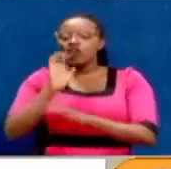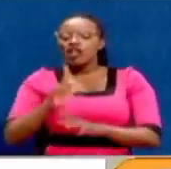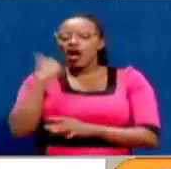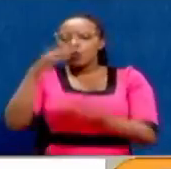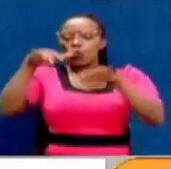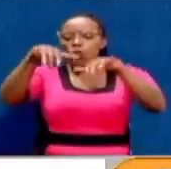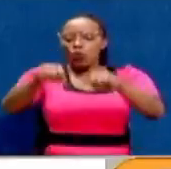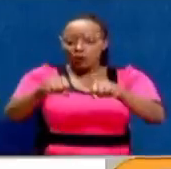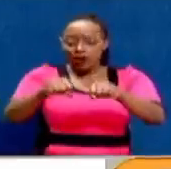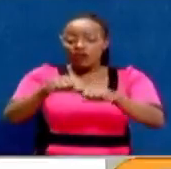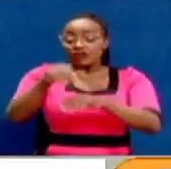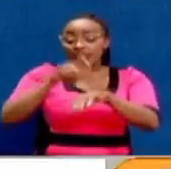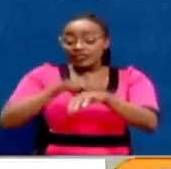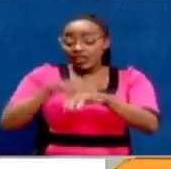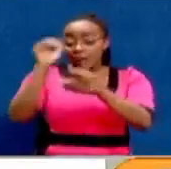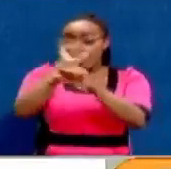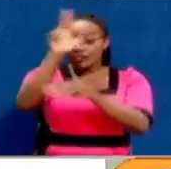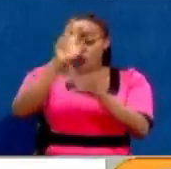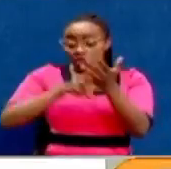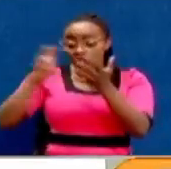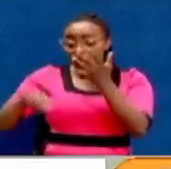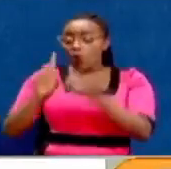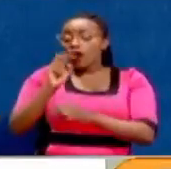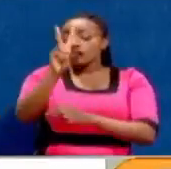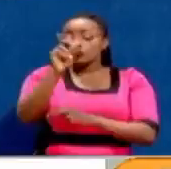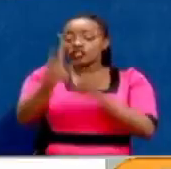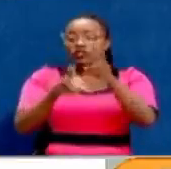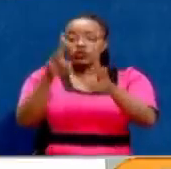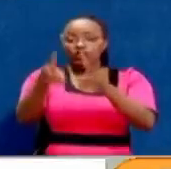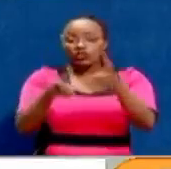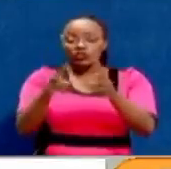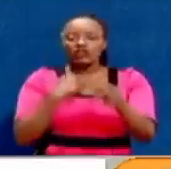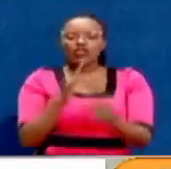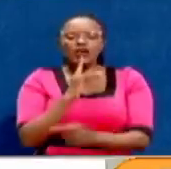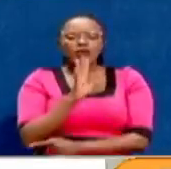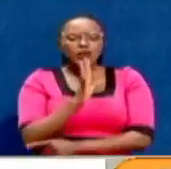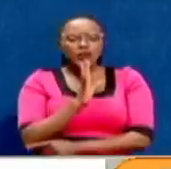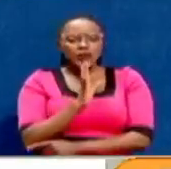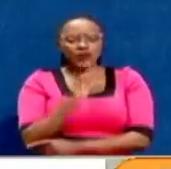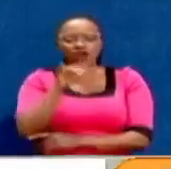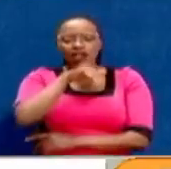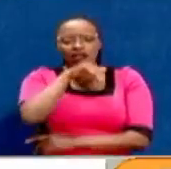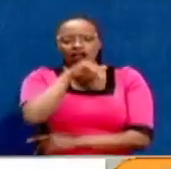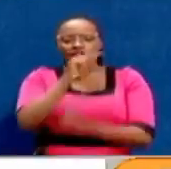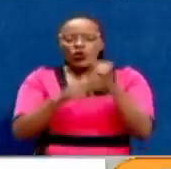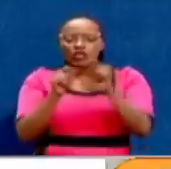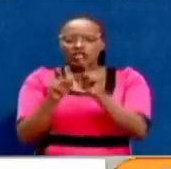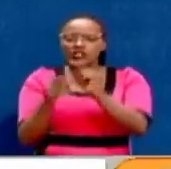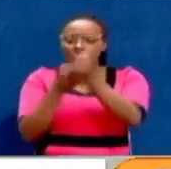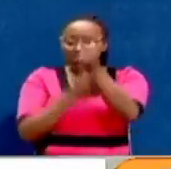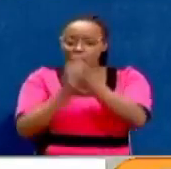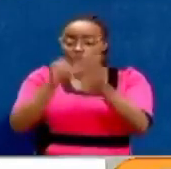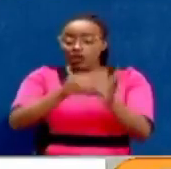nani atakayechukua mahali pa rais Uhuru katika uchaguzi wa mwaka 2022 lilizungumziwa huku Raila akiendelea kupigia debe.